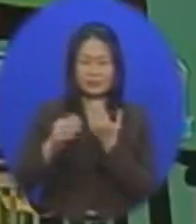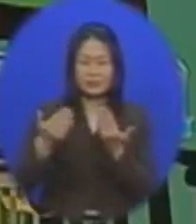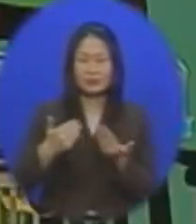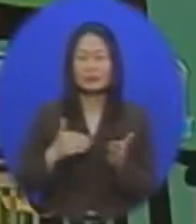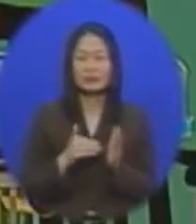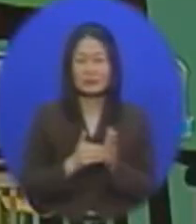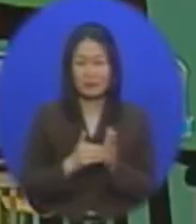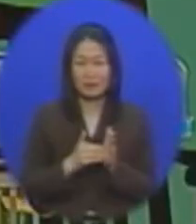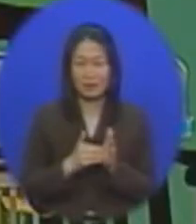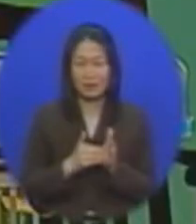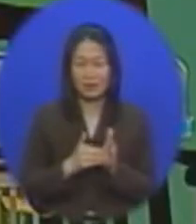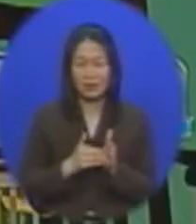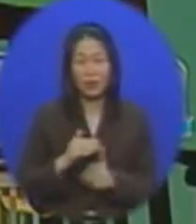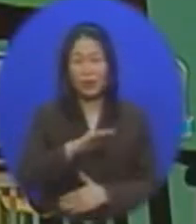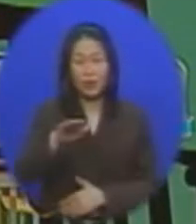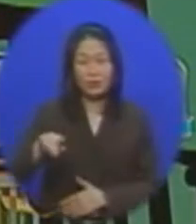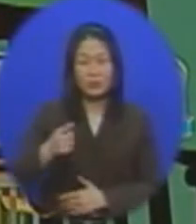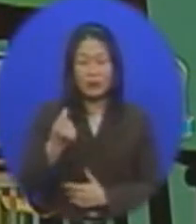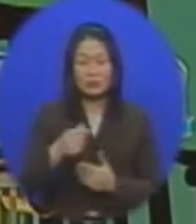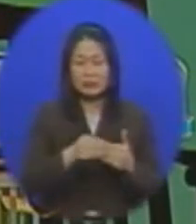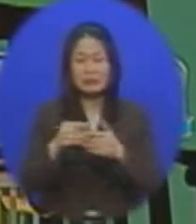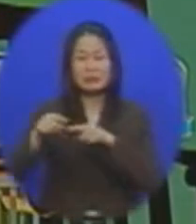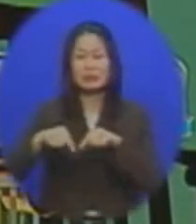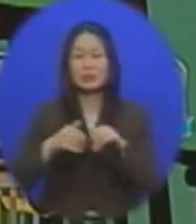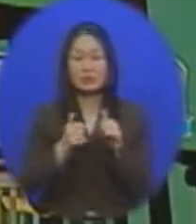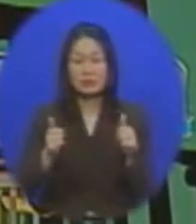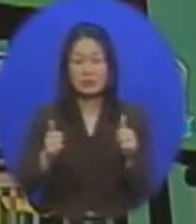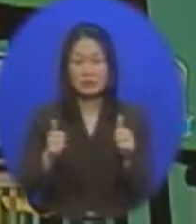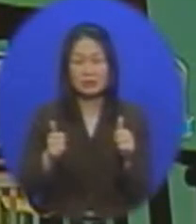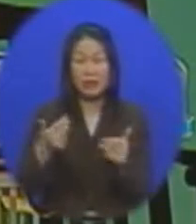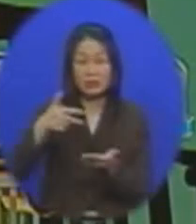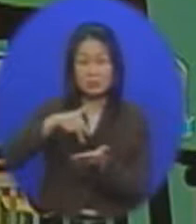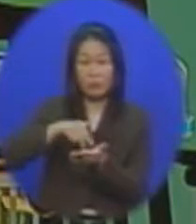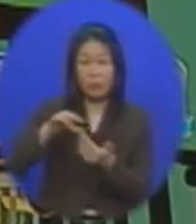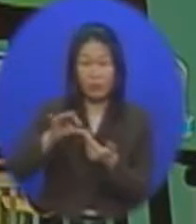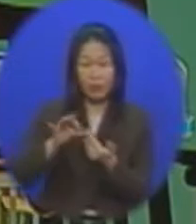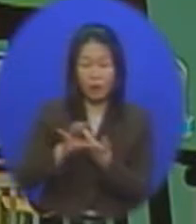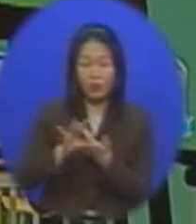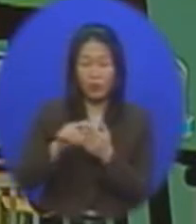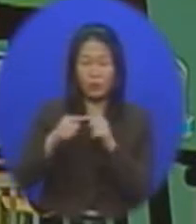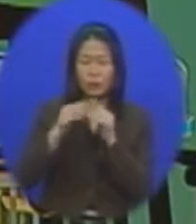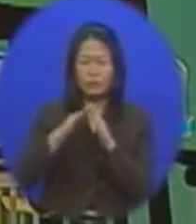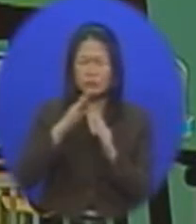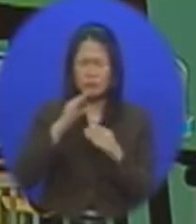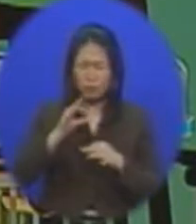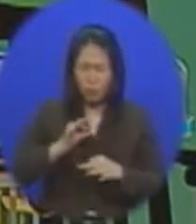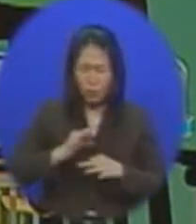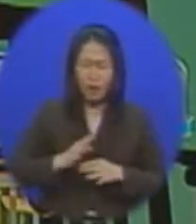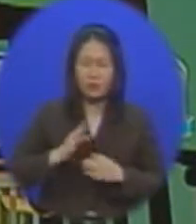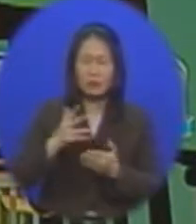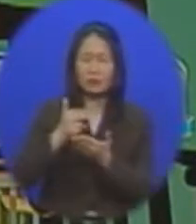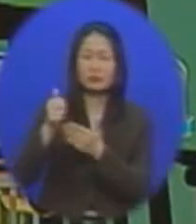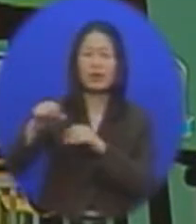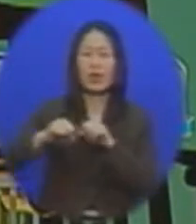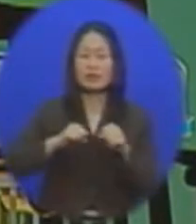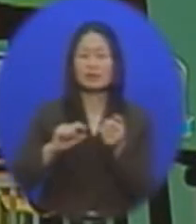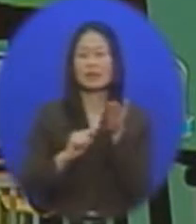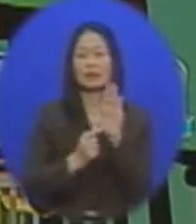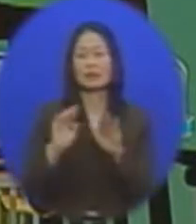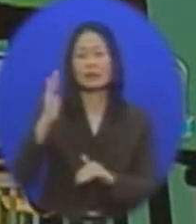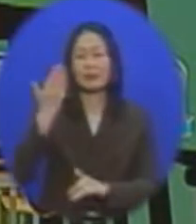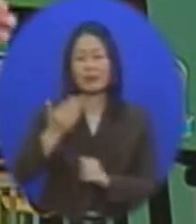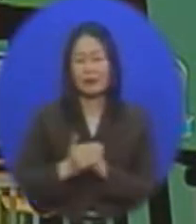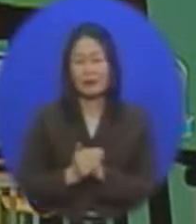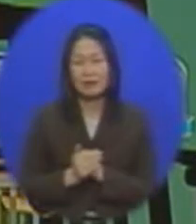여러분 이런 지도자들이 서면 교회는 너무너무 놀랍게 준 1 역사가 나타나요